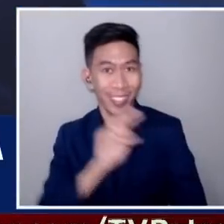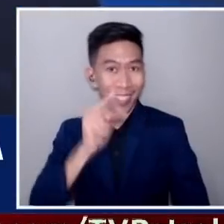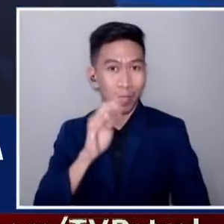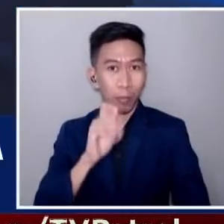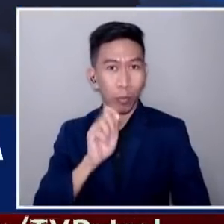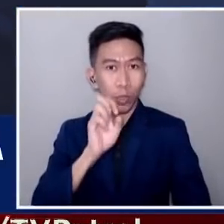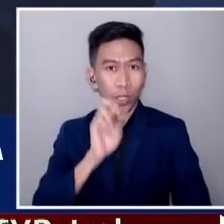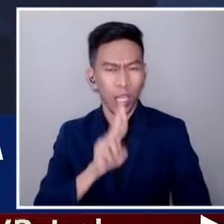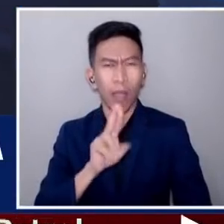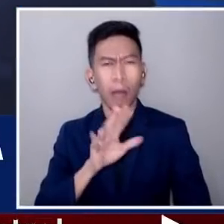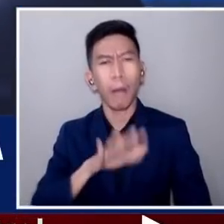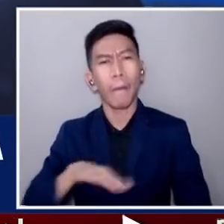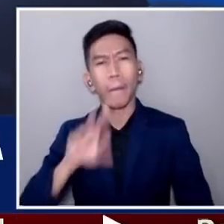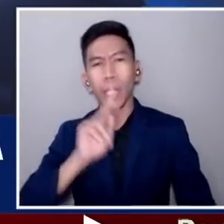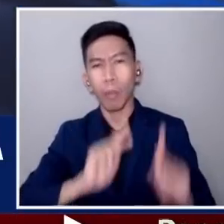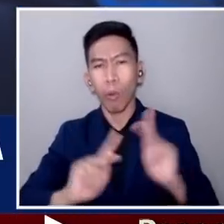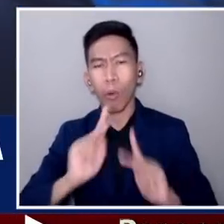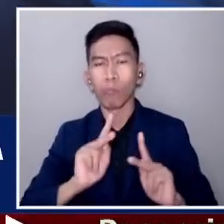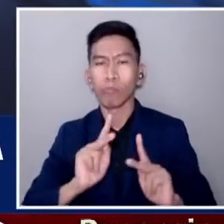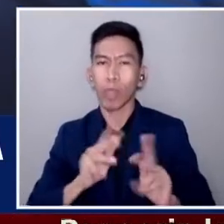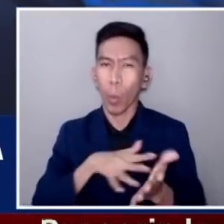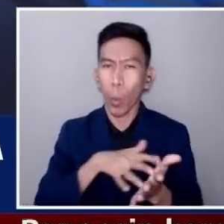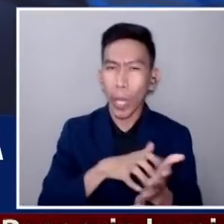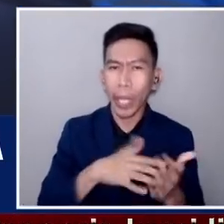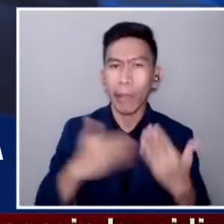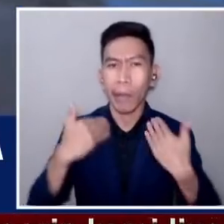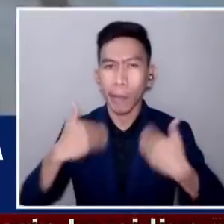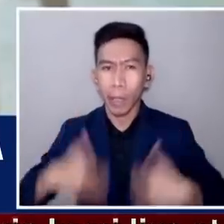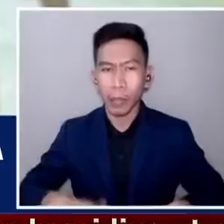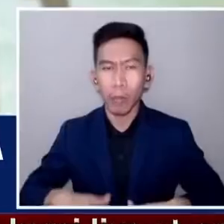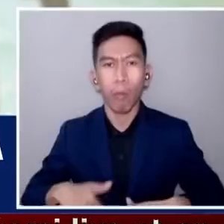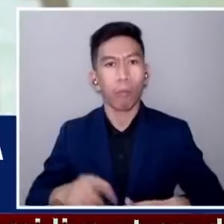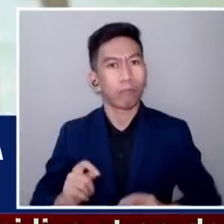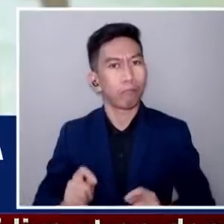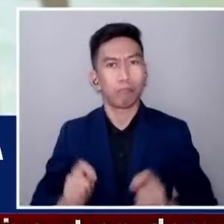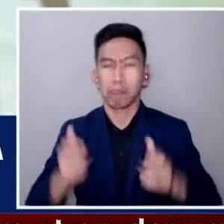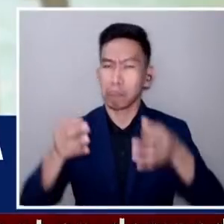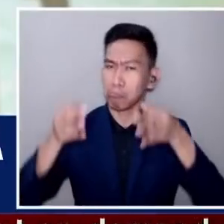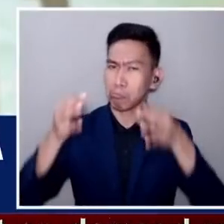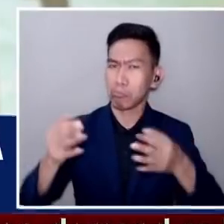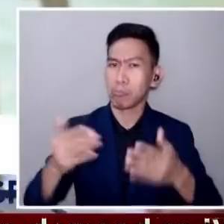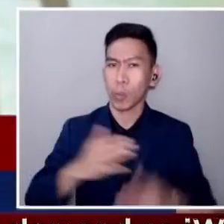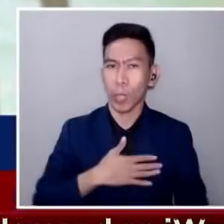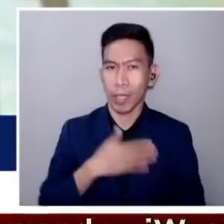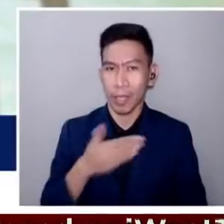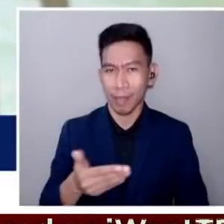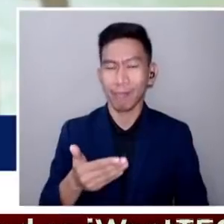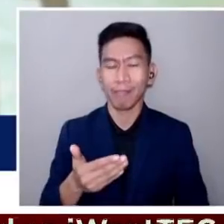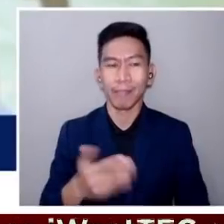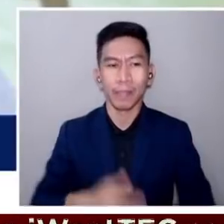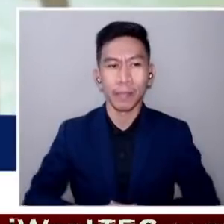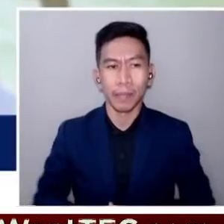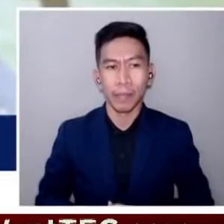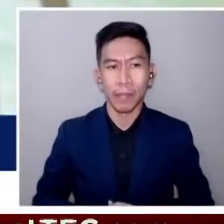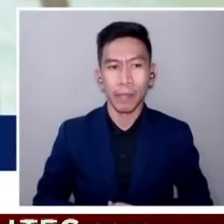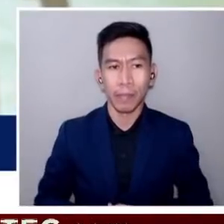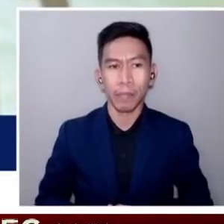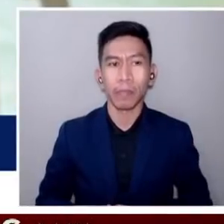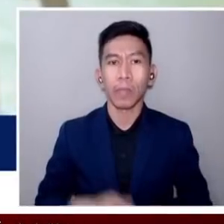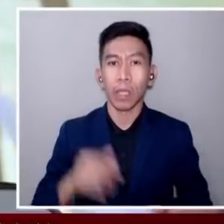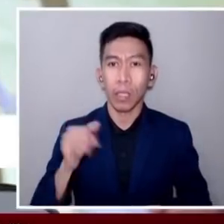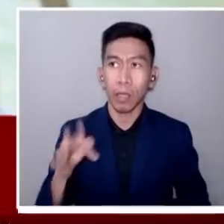o immunocompromised, hindi na siya nagpatumpik-tumpik pa. Kung sa time po na maraming kaso at doon po ako